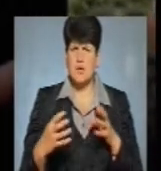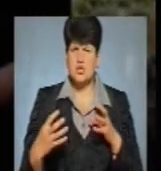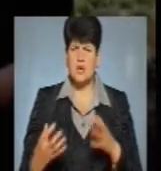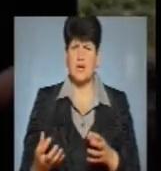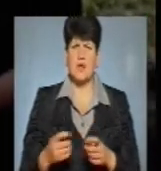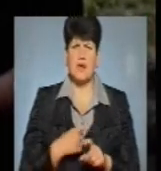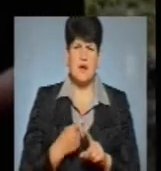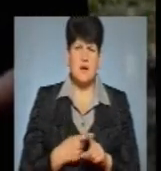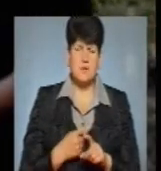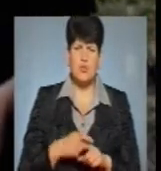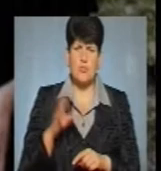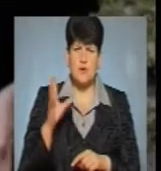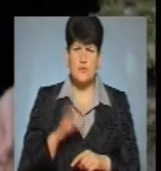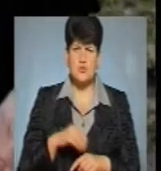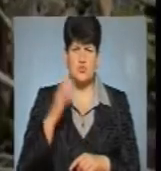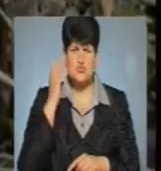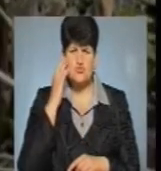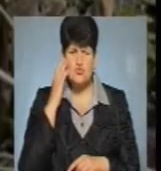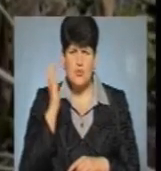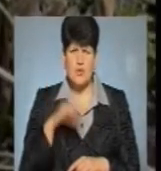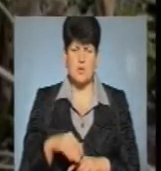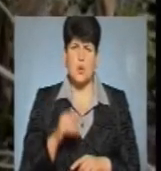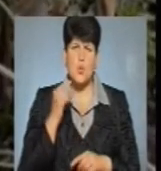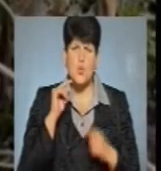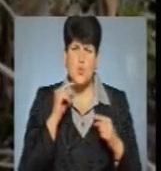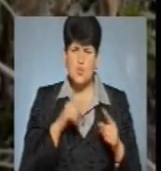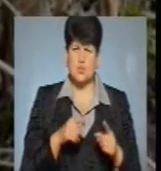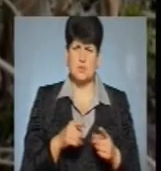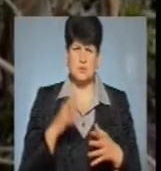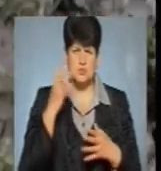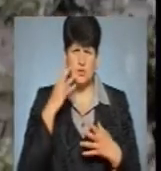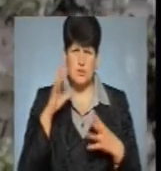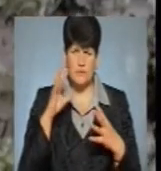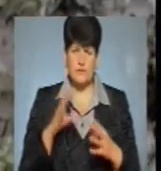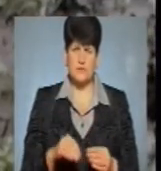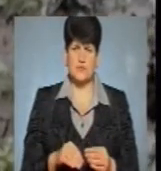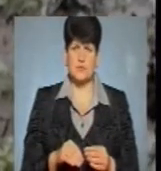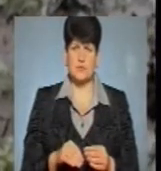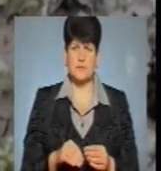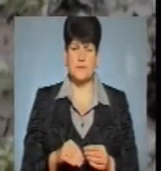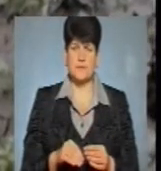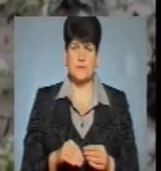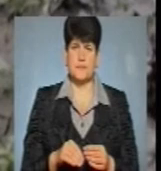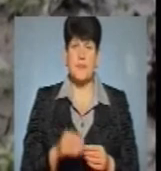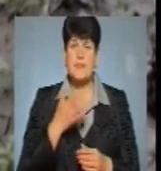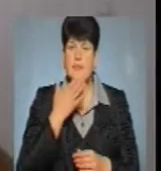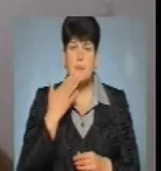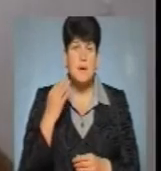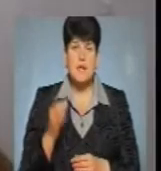чорне. Кукурудзя зеленіється, воно вже починає чорніти, бо вода зійшла в ту лієчку, воно чорніє. Нема